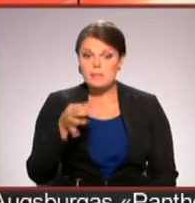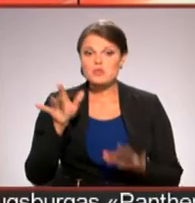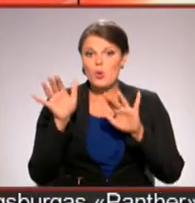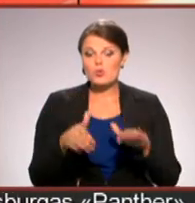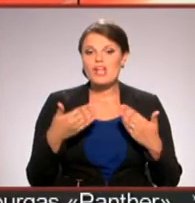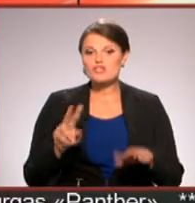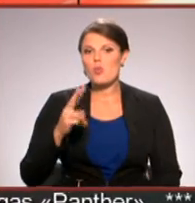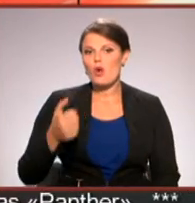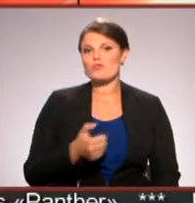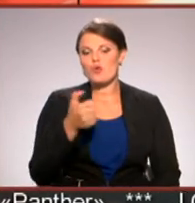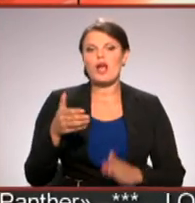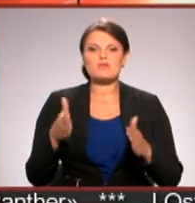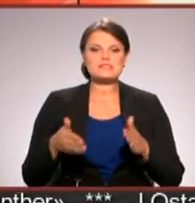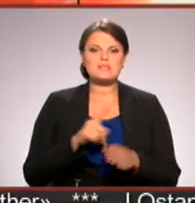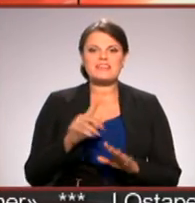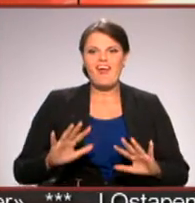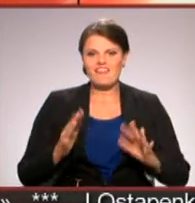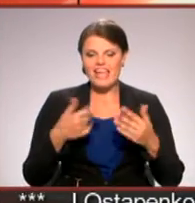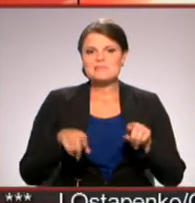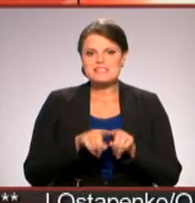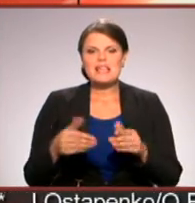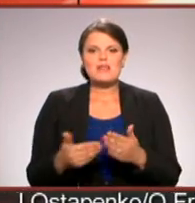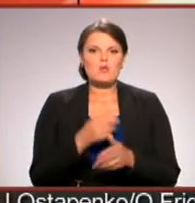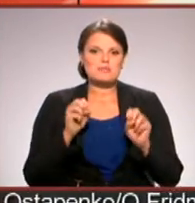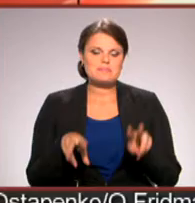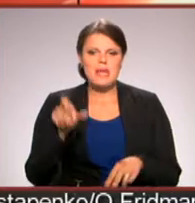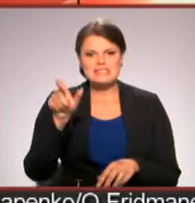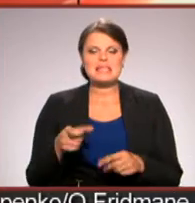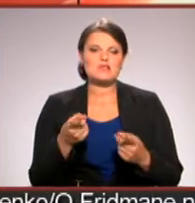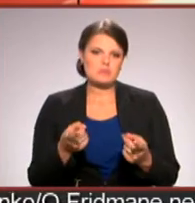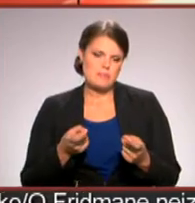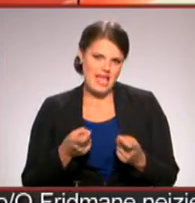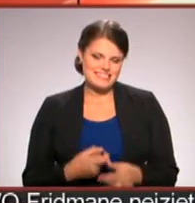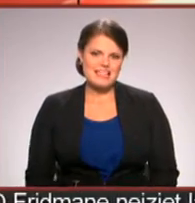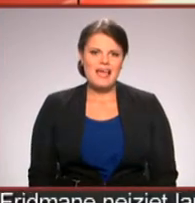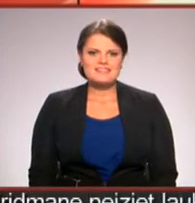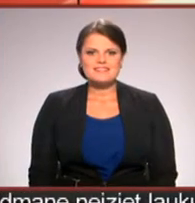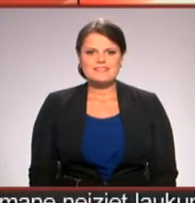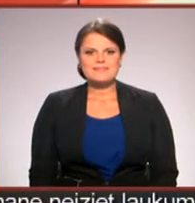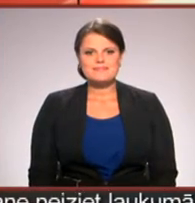jau otro gadu slimnīcai ir veiksmīgs arī ar jaunu speciālistu piesaisti. Turpin TV Kurzeme.